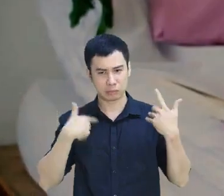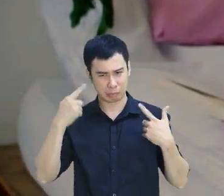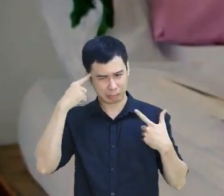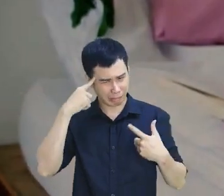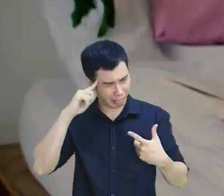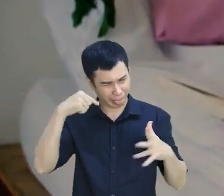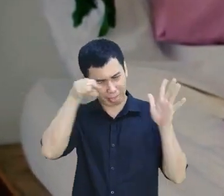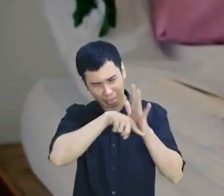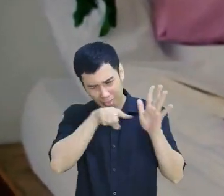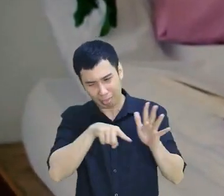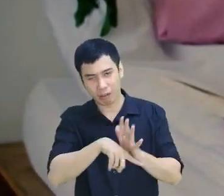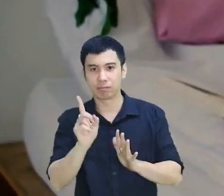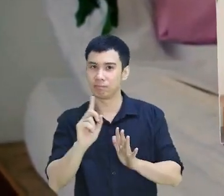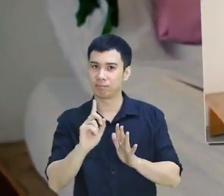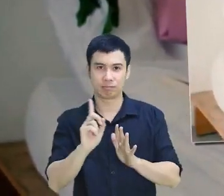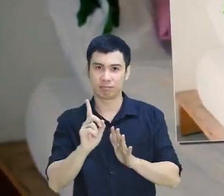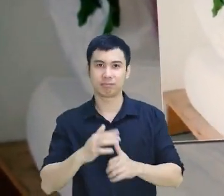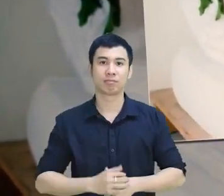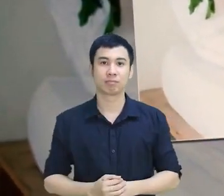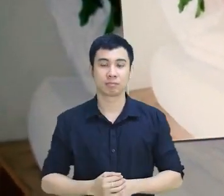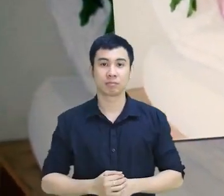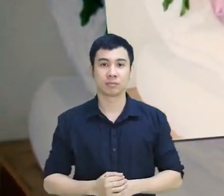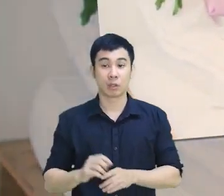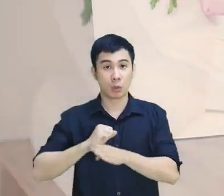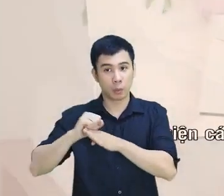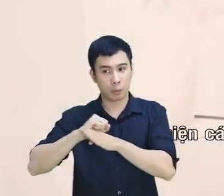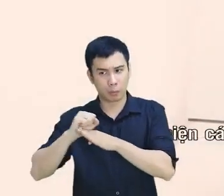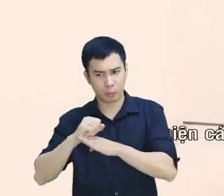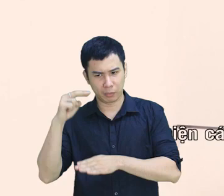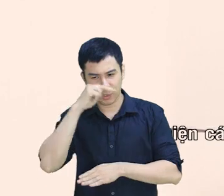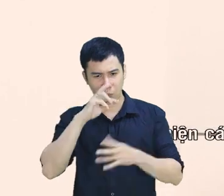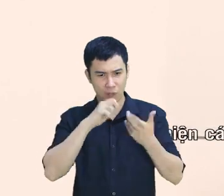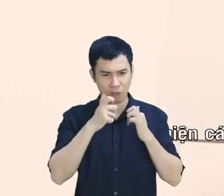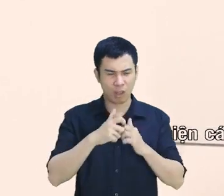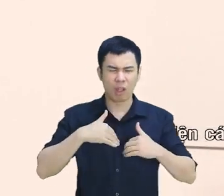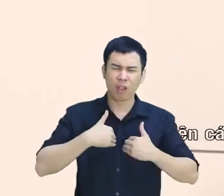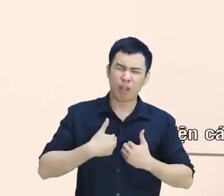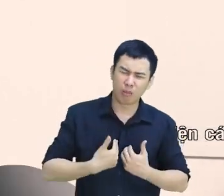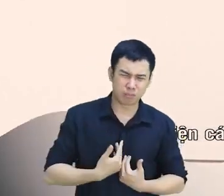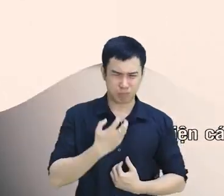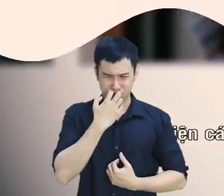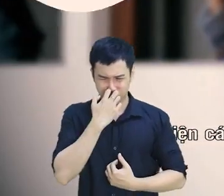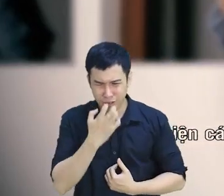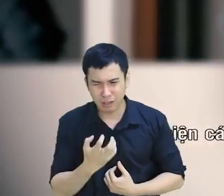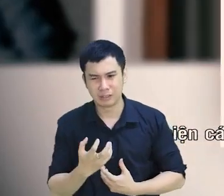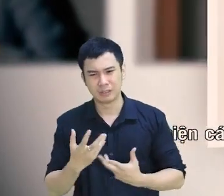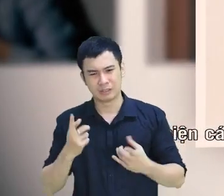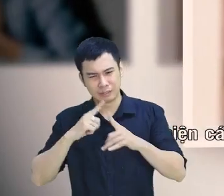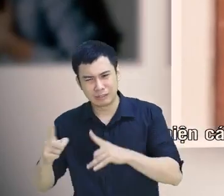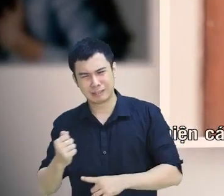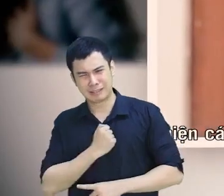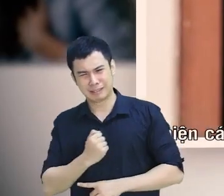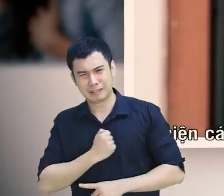Luôn giữ tinh thần lạc quan, thoải mái, không nên bi quan, tiêu cực. Trong quá trình tập luyện, nếu xuất hiện các biểu hiện bất